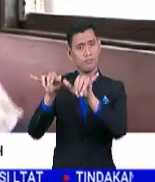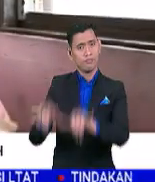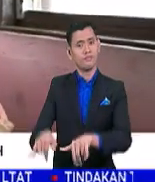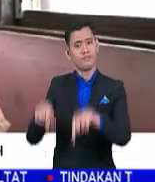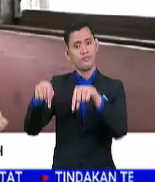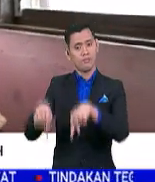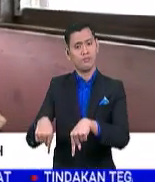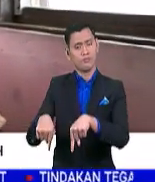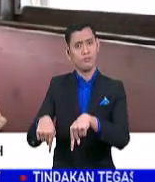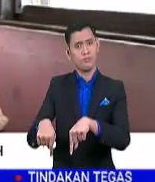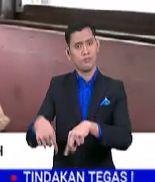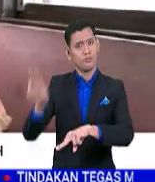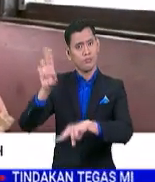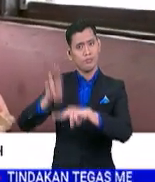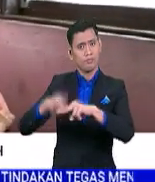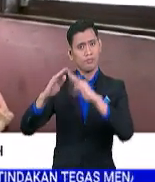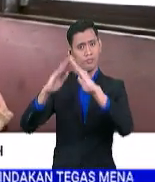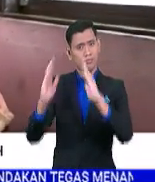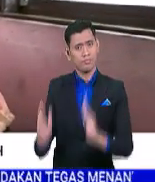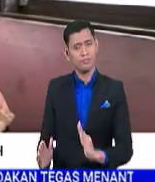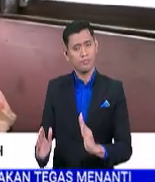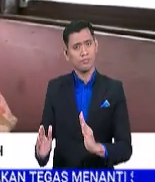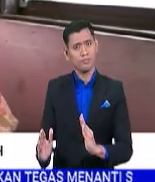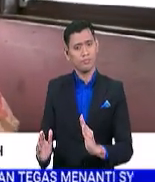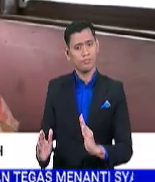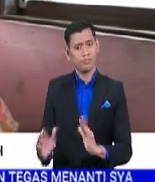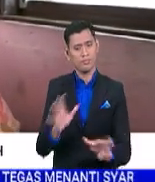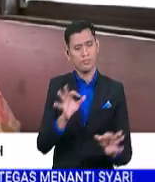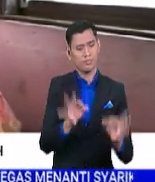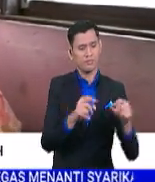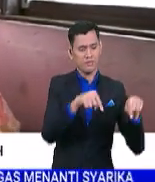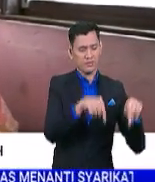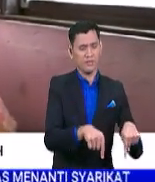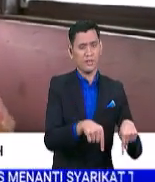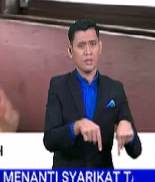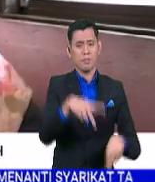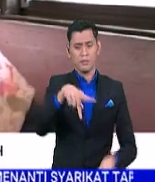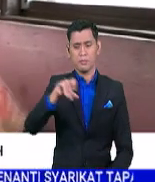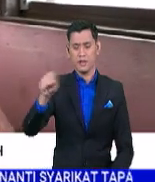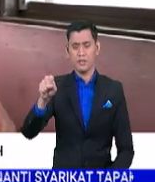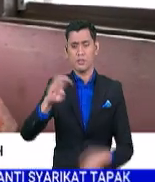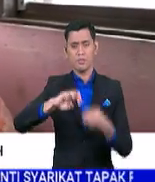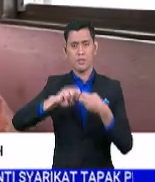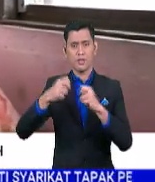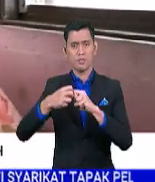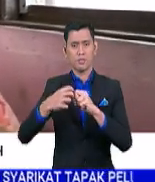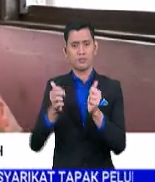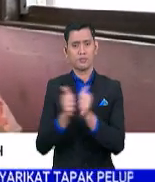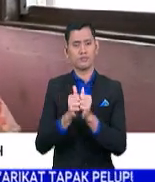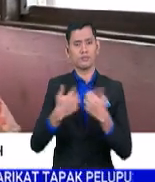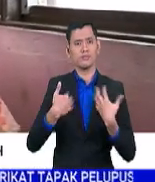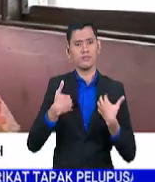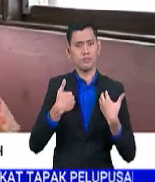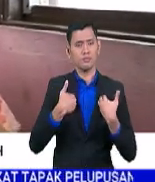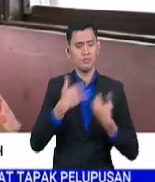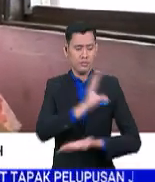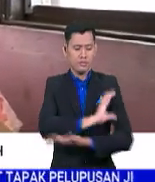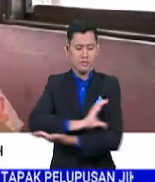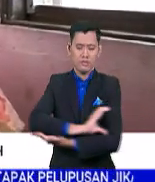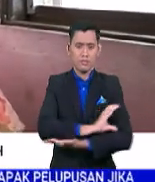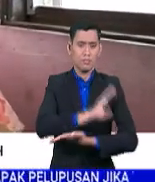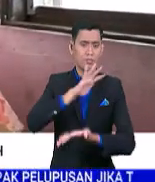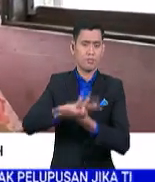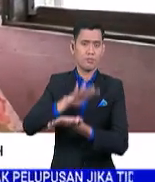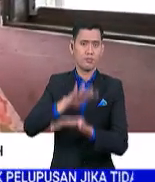Nang duduk kat rumah. Sini tak salah juga dengan tengok cucu sekolah, dengan